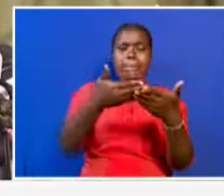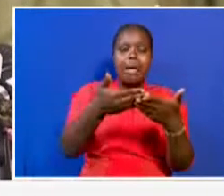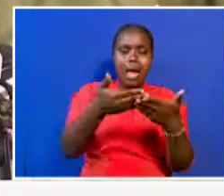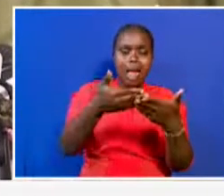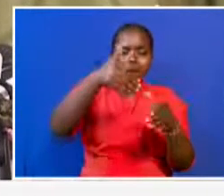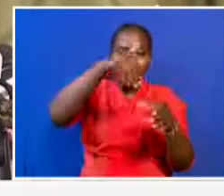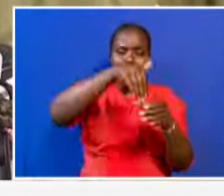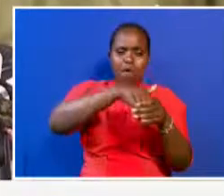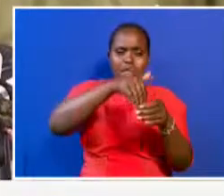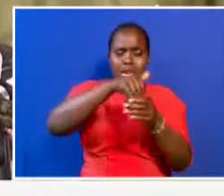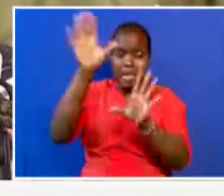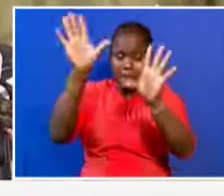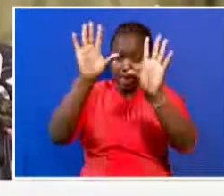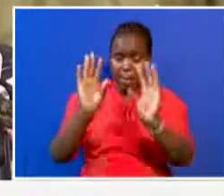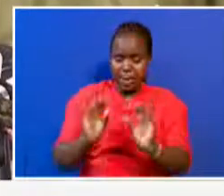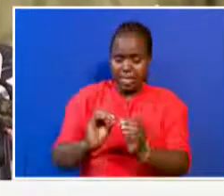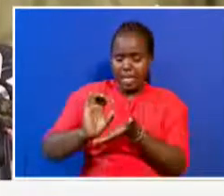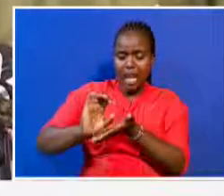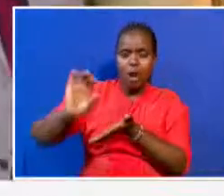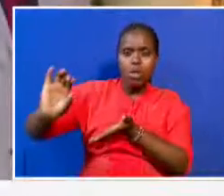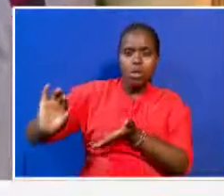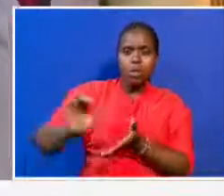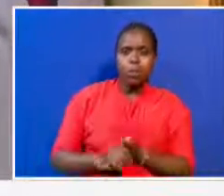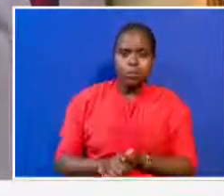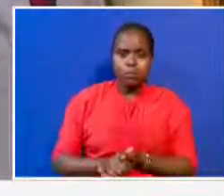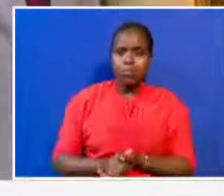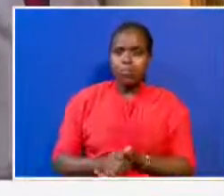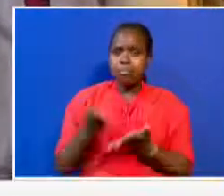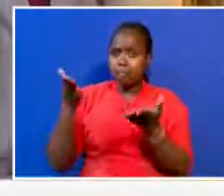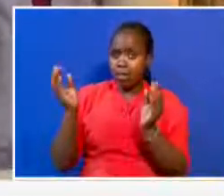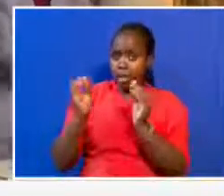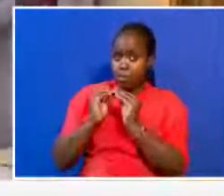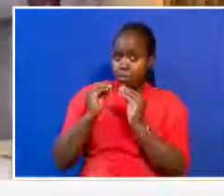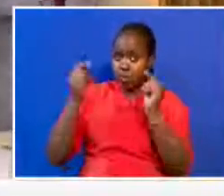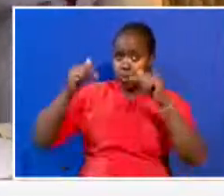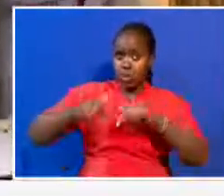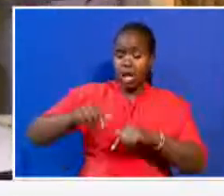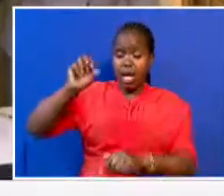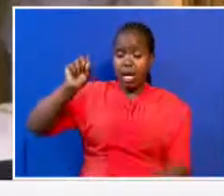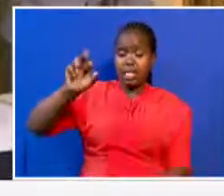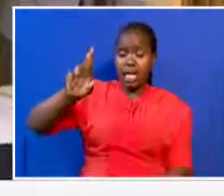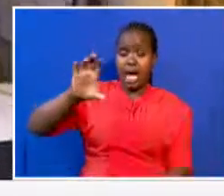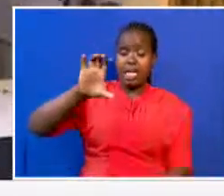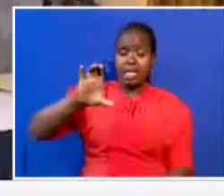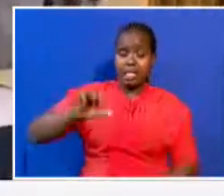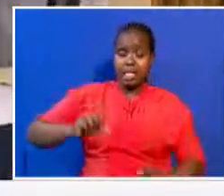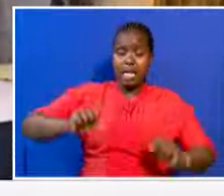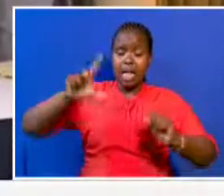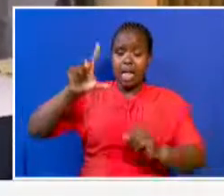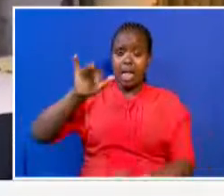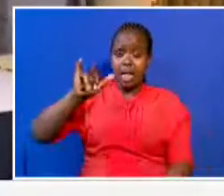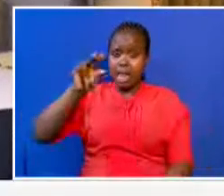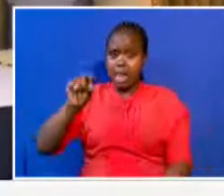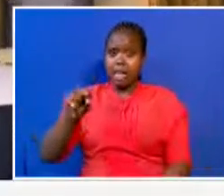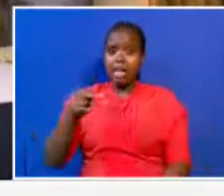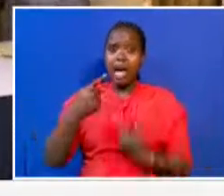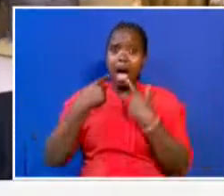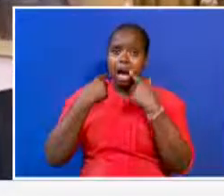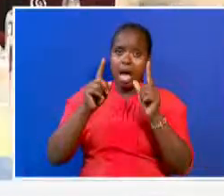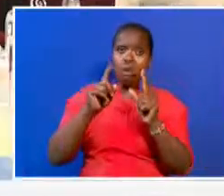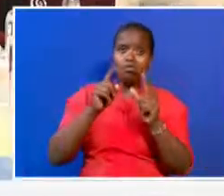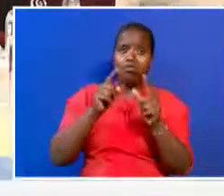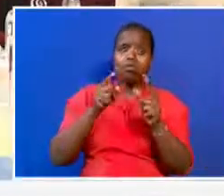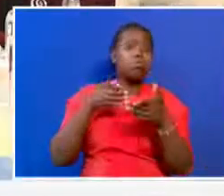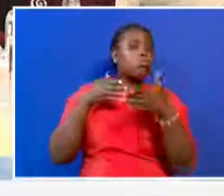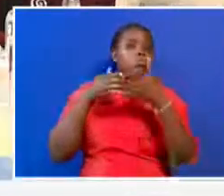within the budget allocation. Katika kikao cha leo, mwenyekiti wa SRC Lynn Mengicha ametangaza kadhalika kusitishwa